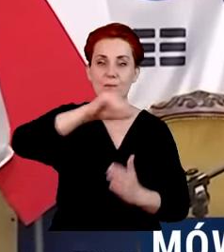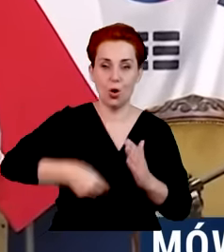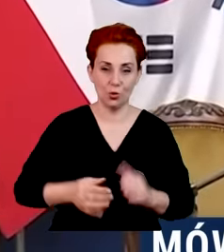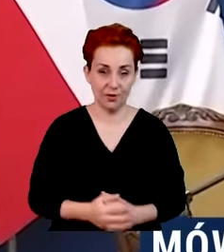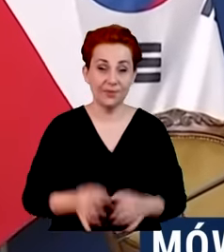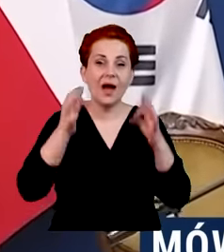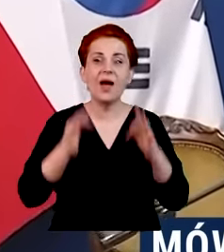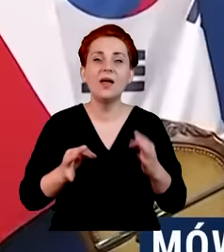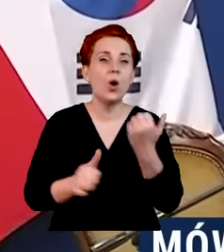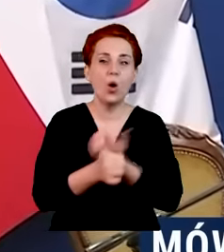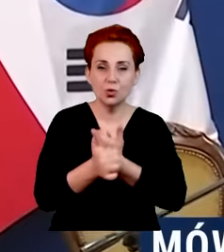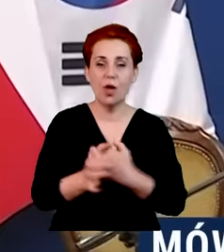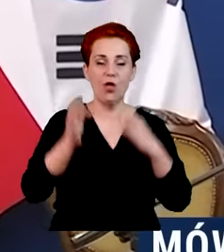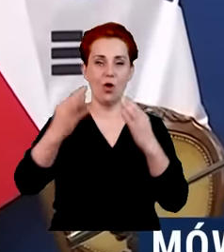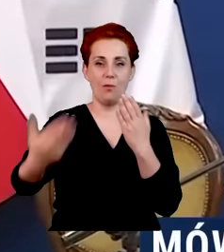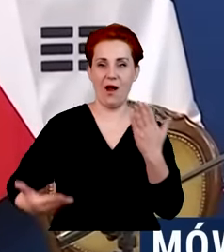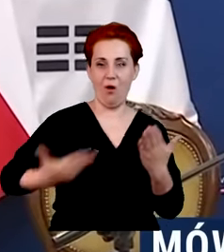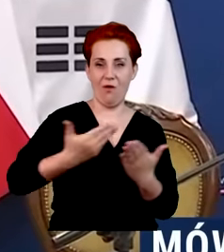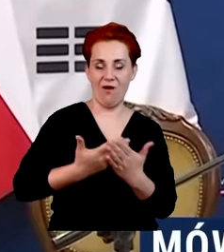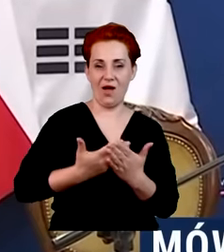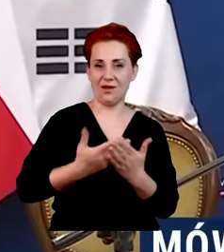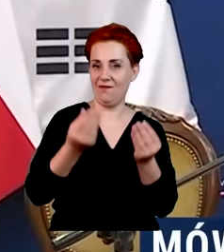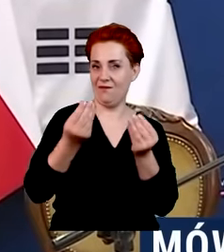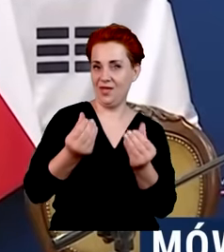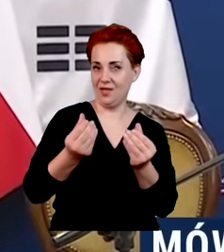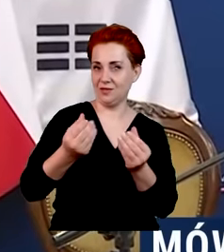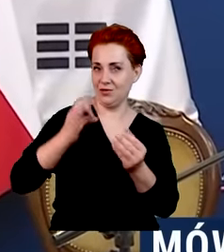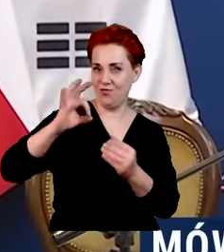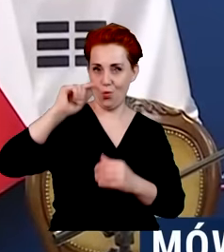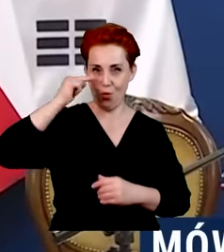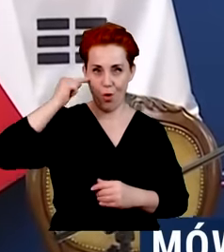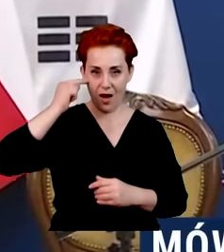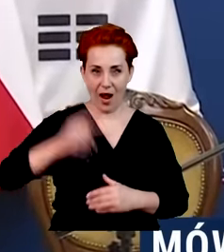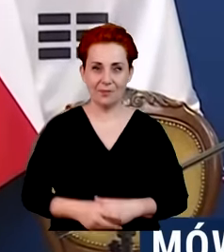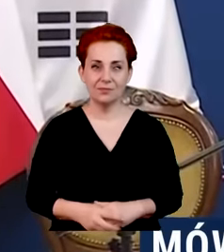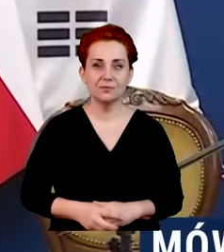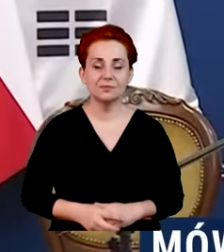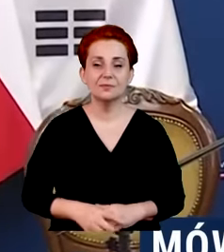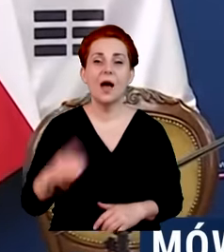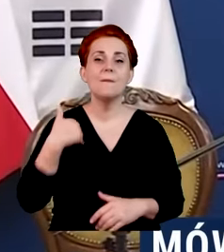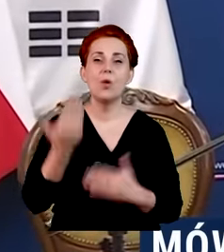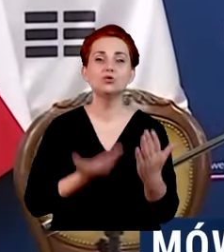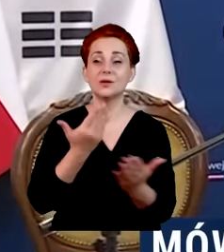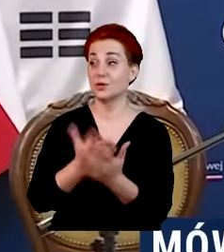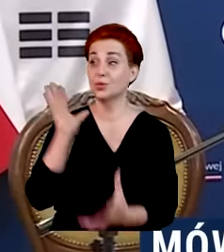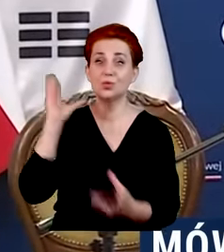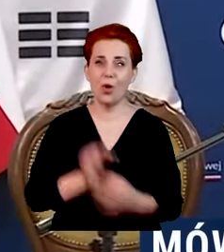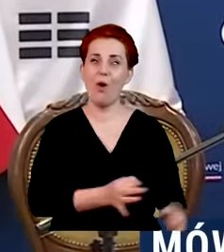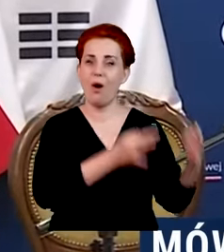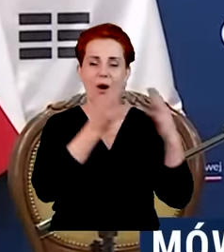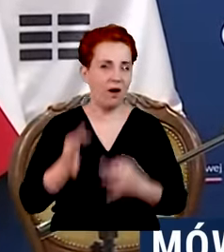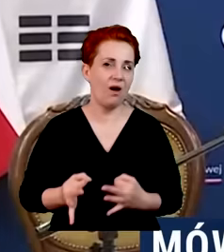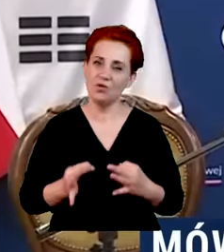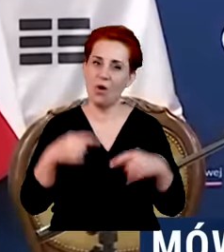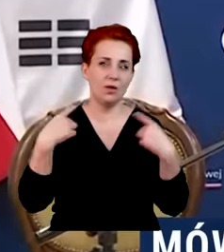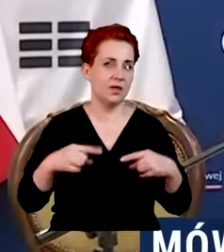o dobrą ofertę finansową ze strony koreańskiej te które były przedstawiane do tej pory nie były na tyle